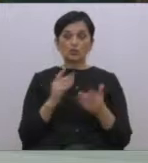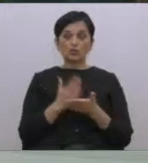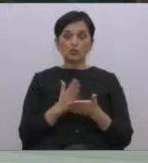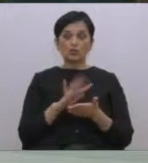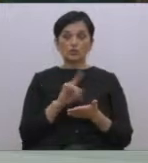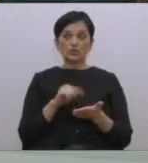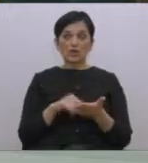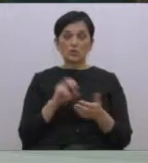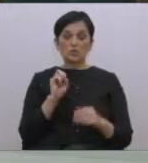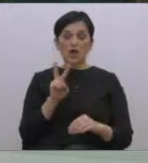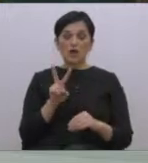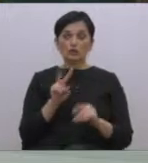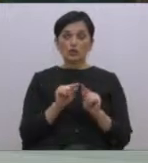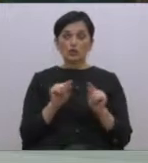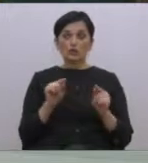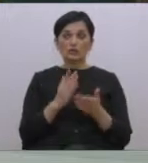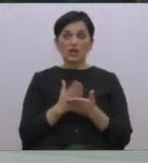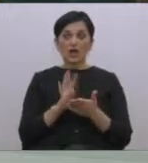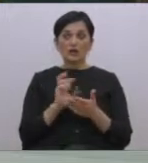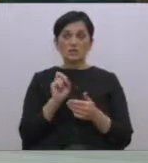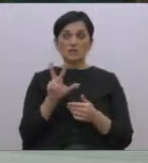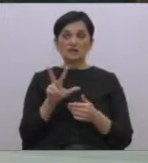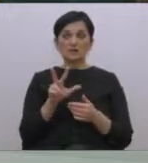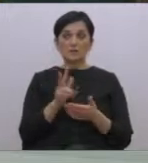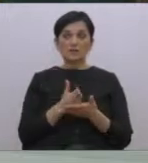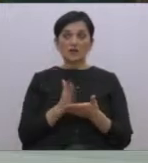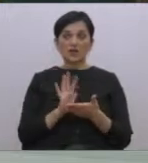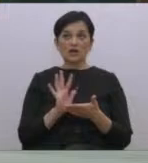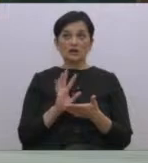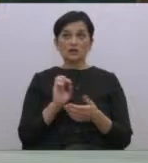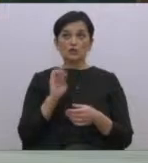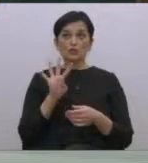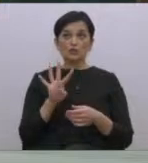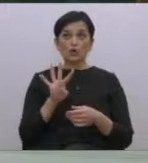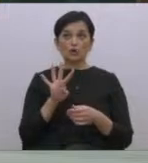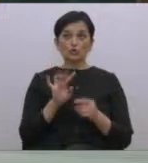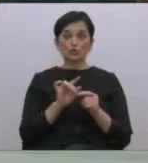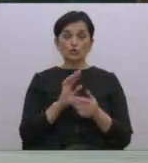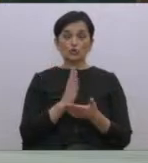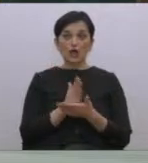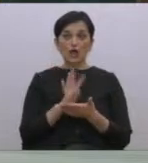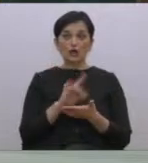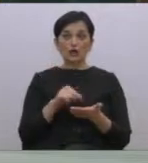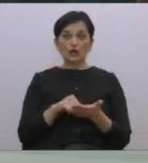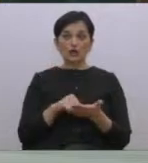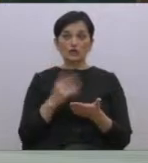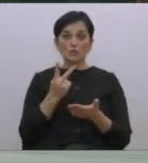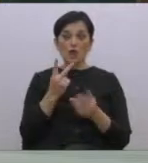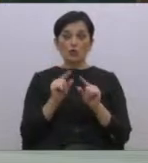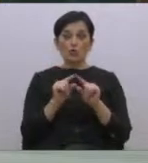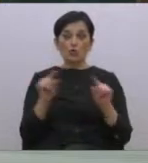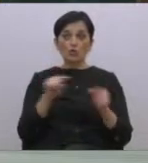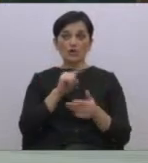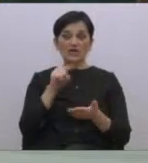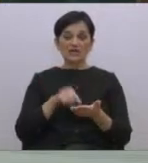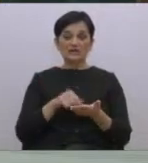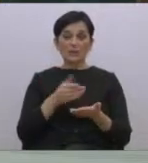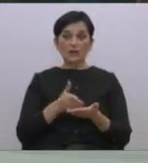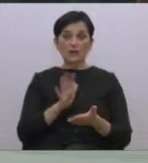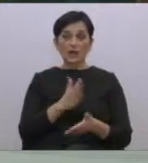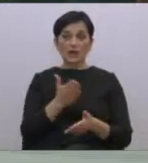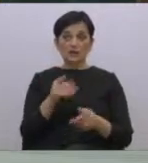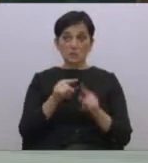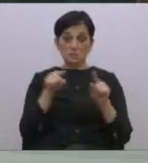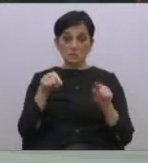კითხვები. მეთორმეტესთან? არ არის. მეცამეტესთან? არ არის. მეთოთხმეტე პუნქტთან? არ არის კითხვები. მეორე მუხთანაც არ არის კითხვები.